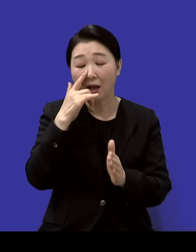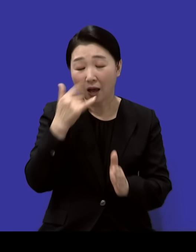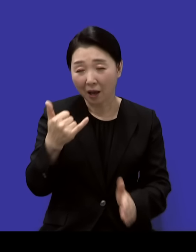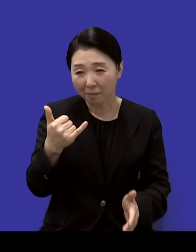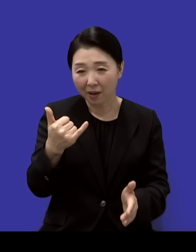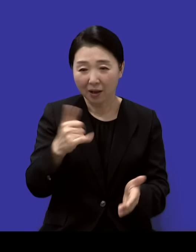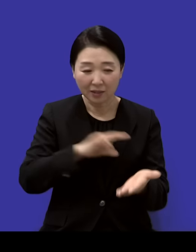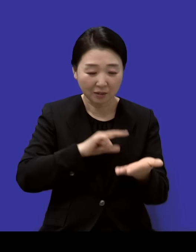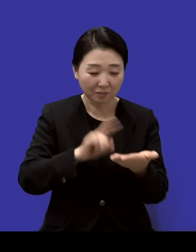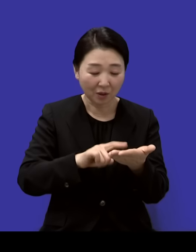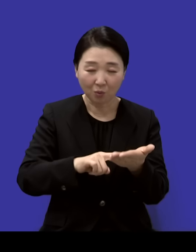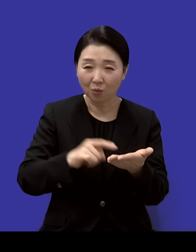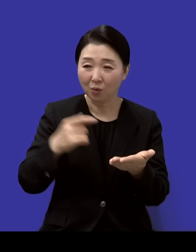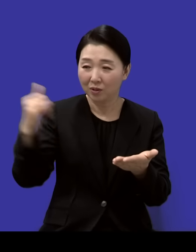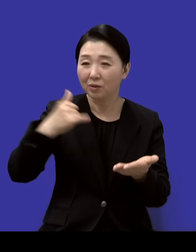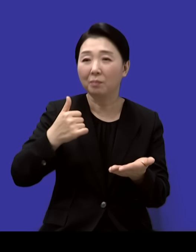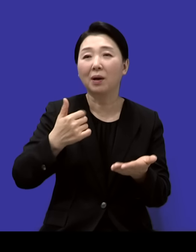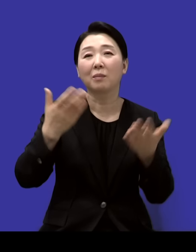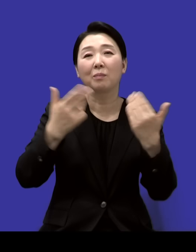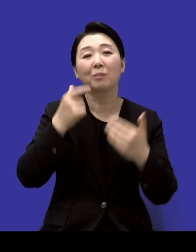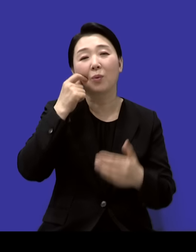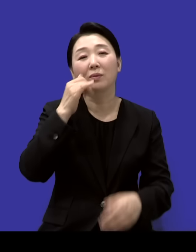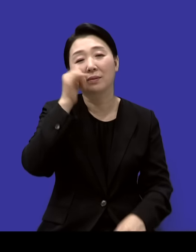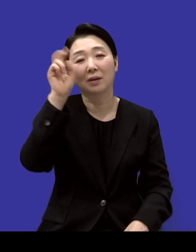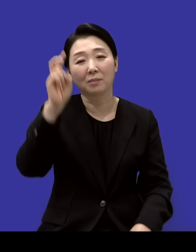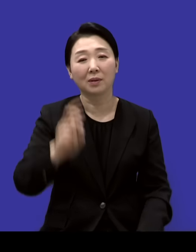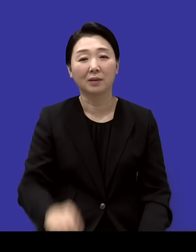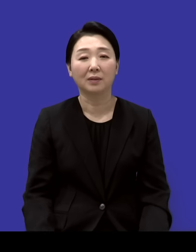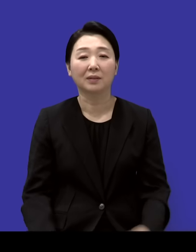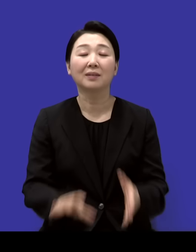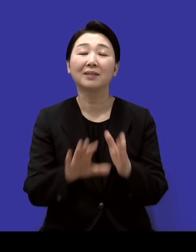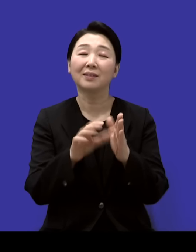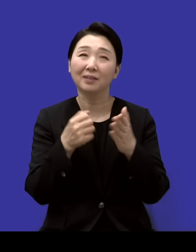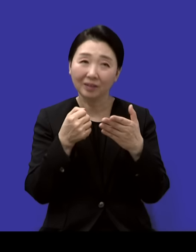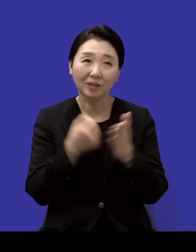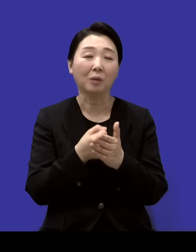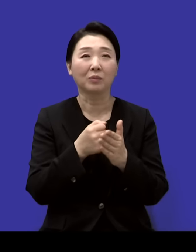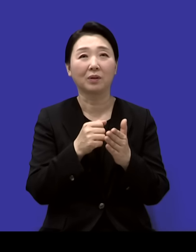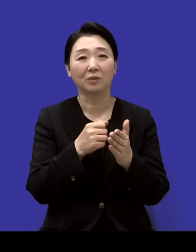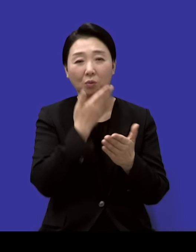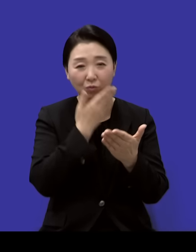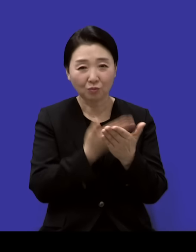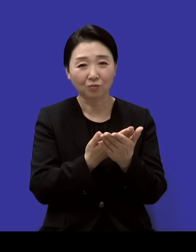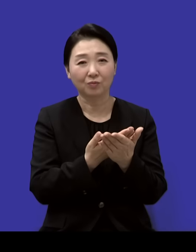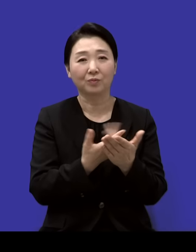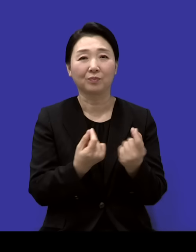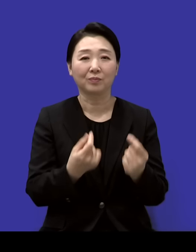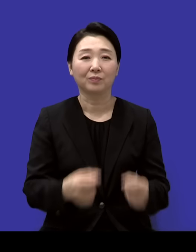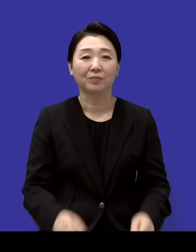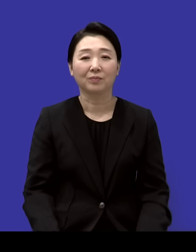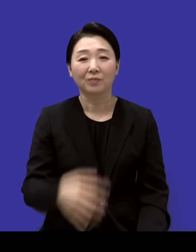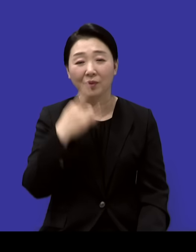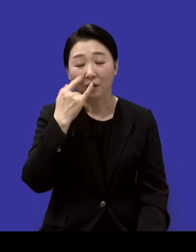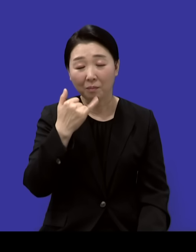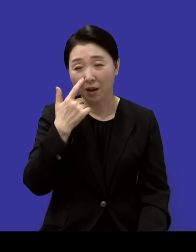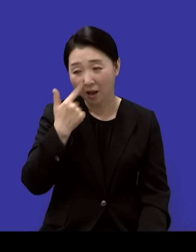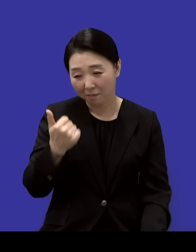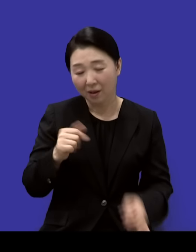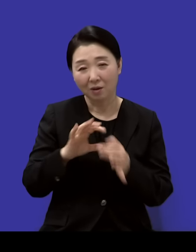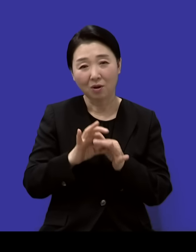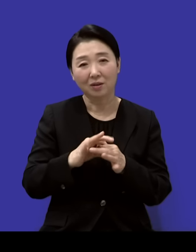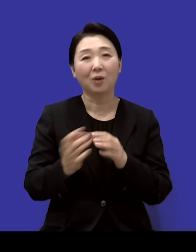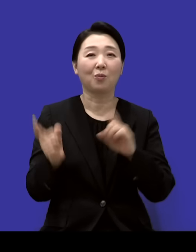받지 못하는 날이 있겠지. 그래서 그 모든 순간이 너무 소중하더라고요. 그럼요. 그래서 참 엄마와의 관계, 아빠와의 관계